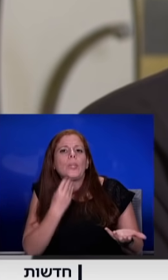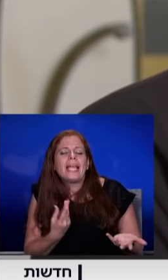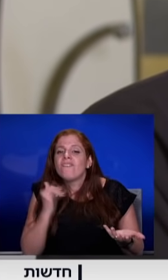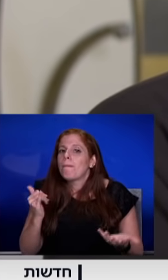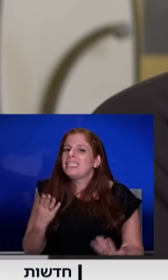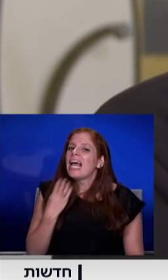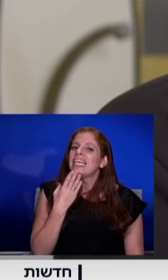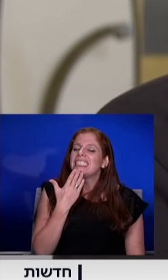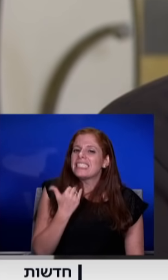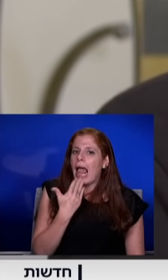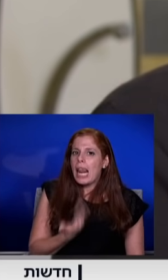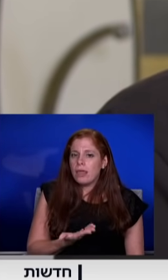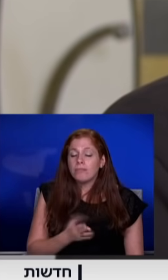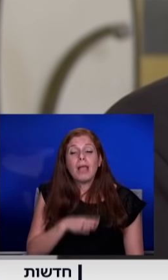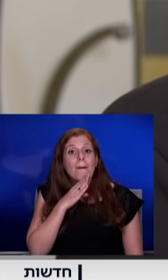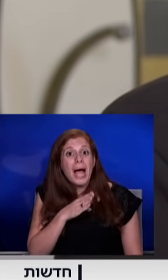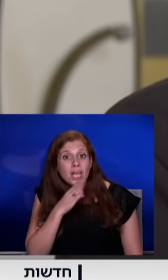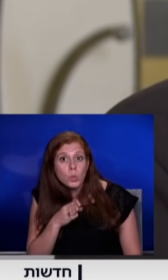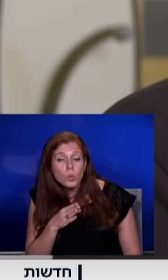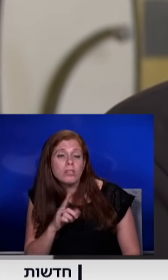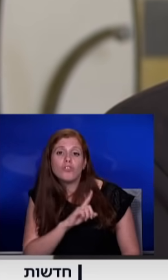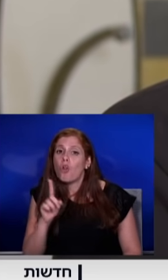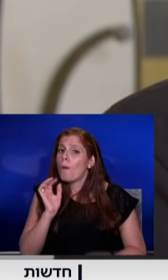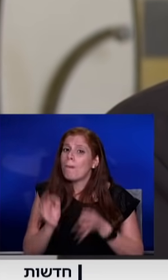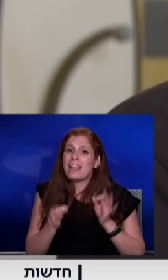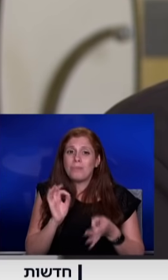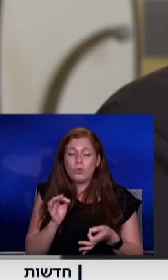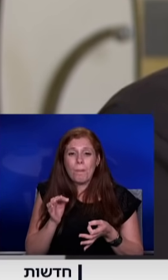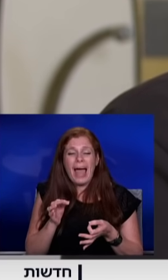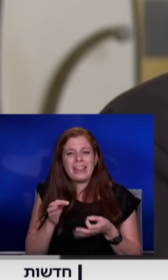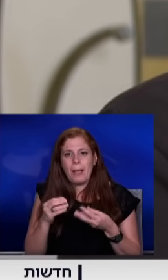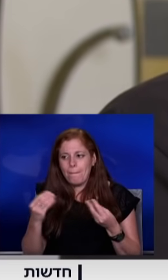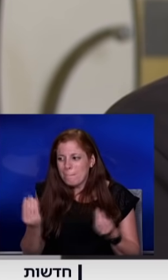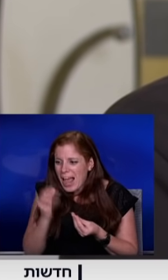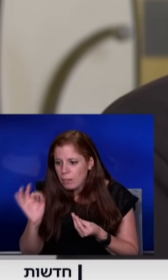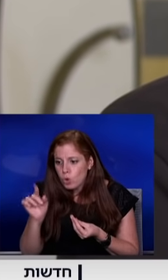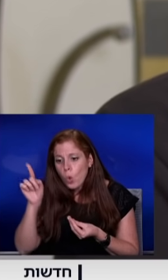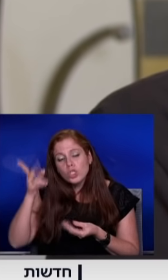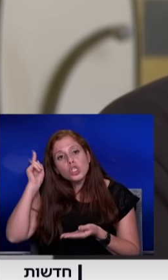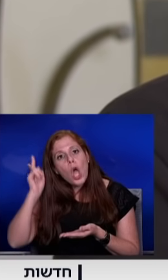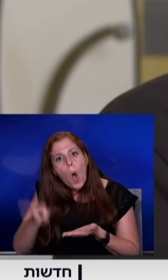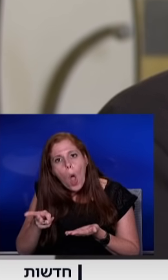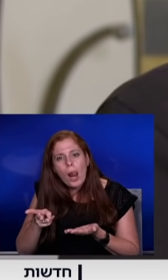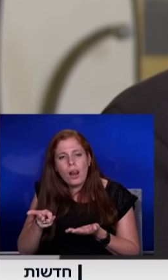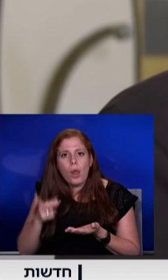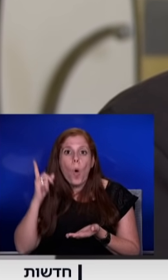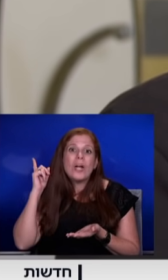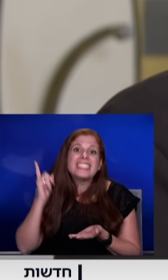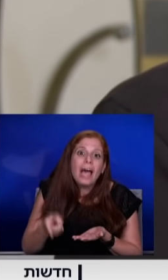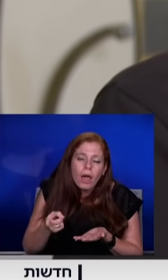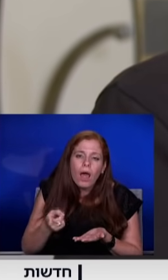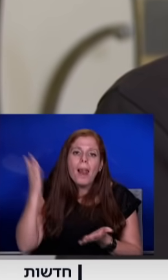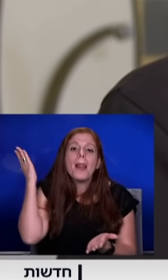ישראלי. הבעייתיות נובעת מכך שלא בית המשפט, בכלים שלו, הוא זה שיכול בכלל, או צריך בכלל,